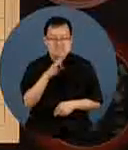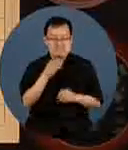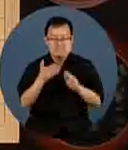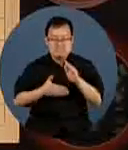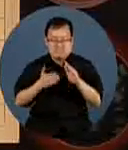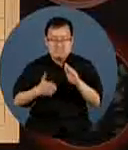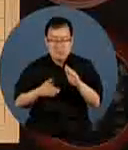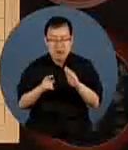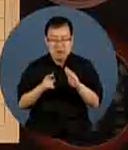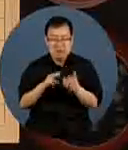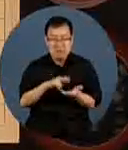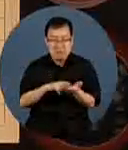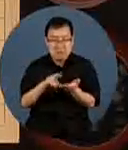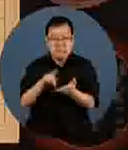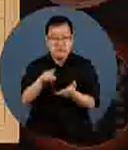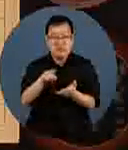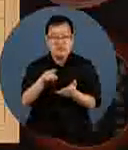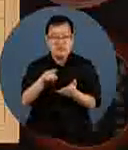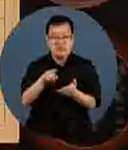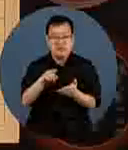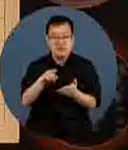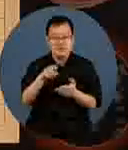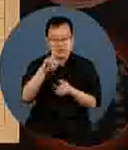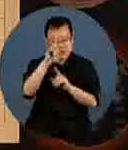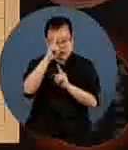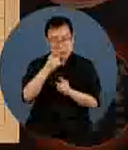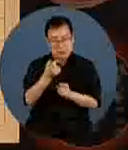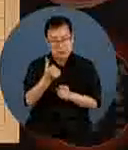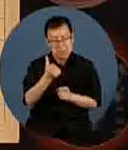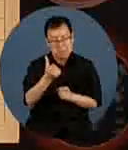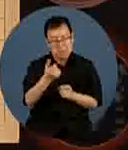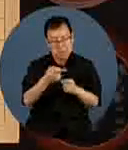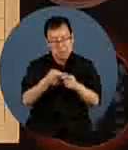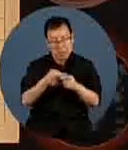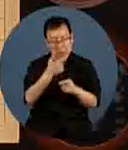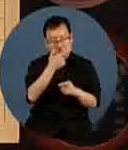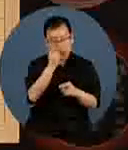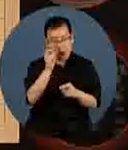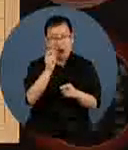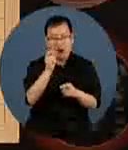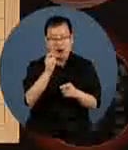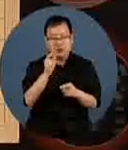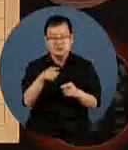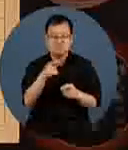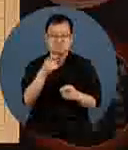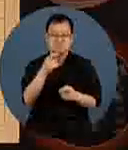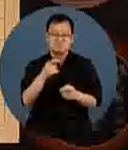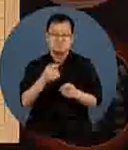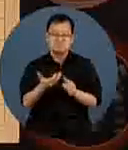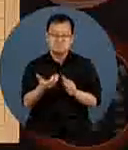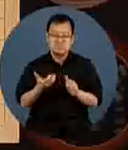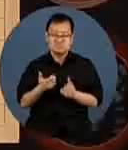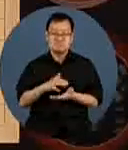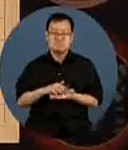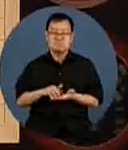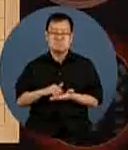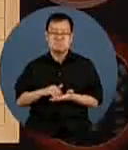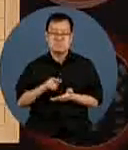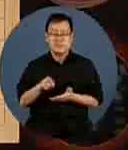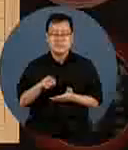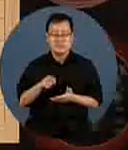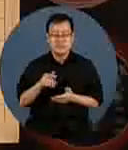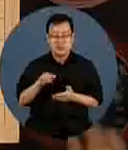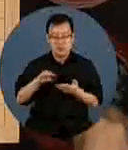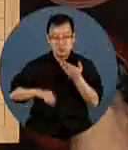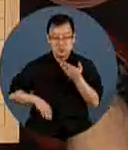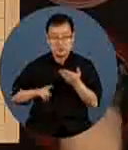둔다면 네, 이 차고당이 반집이 부족한 형세로 좀 계산이 돼 있었어요. 아, 그렇죠. 집계산이. 그래서 후배 기사들이 상당히